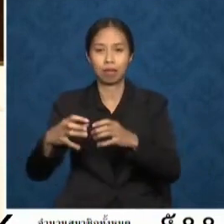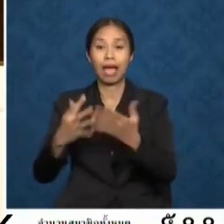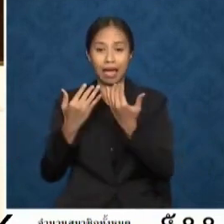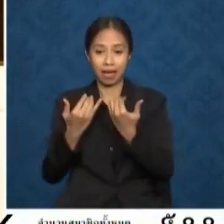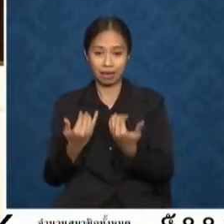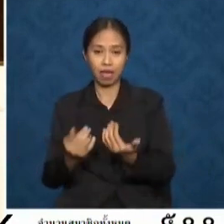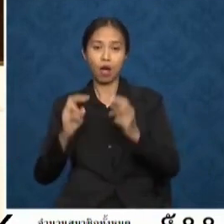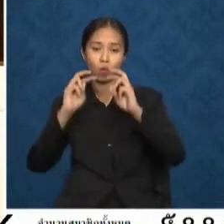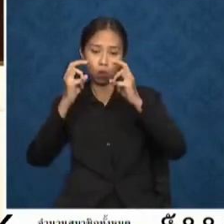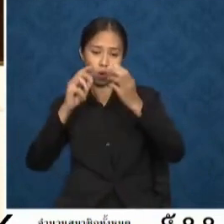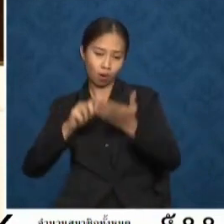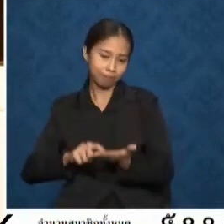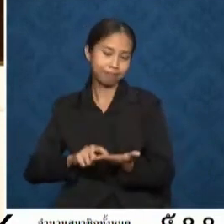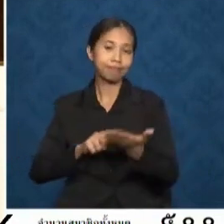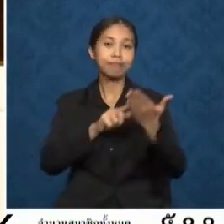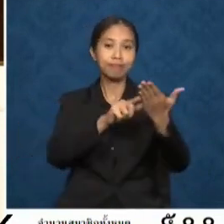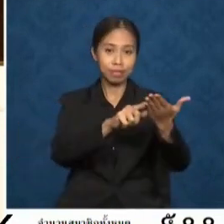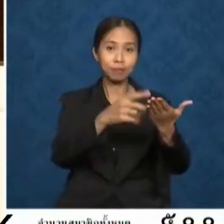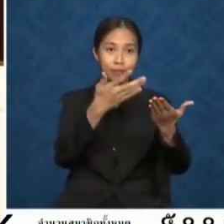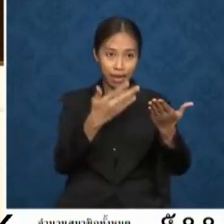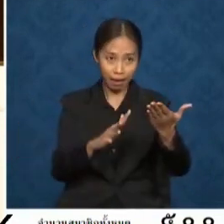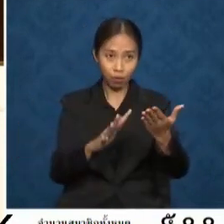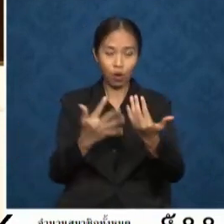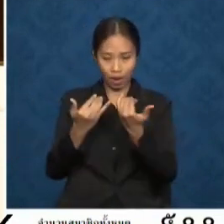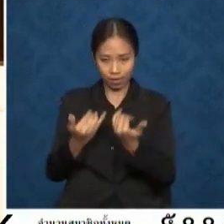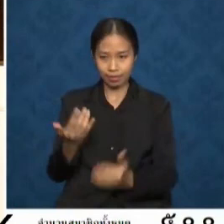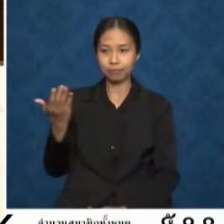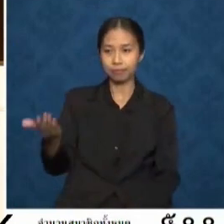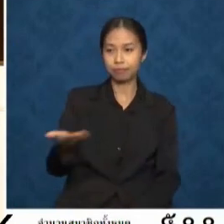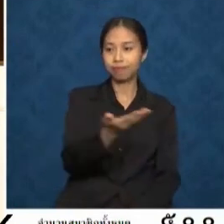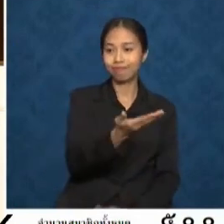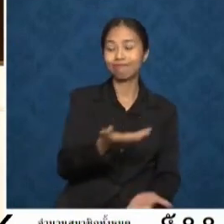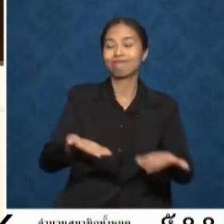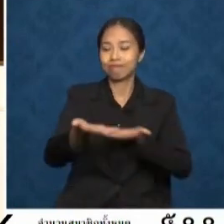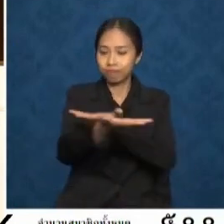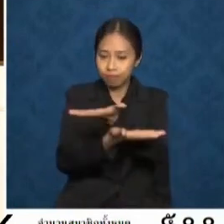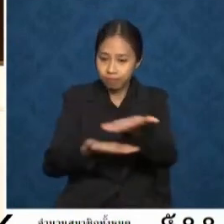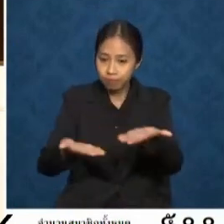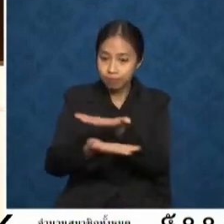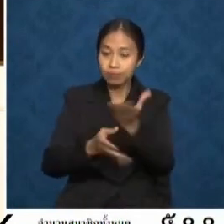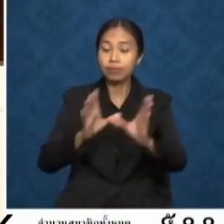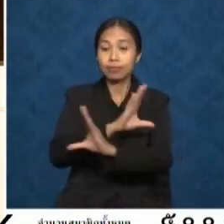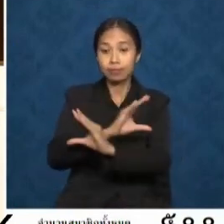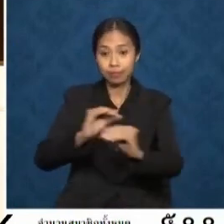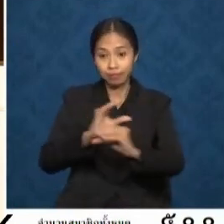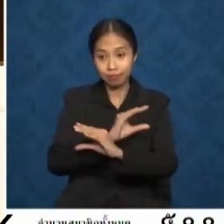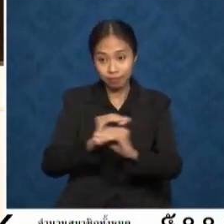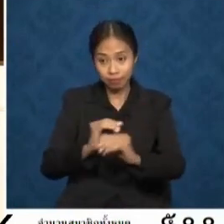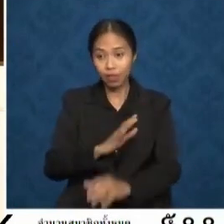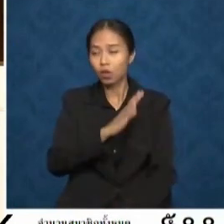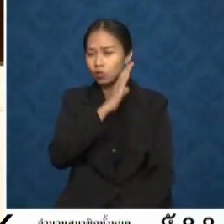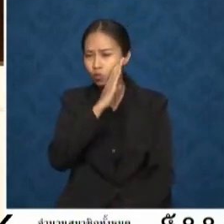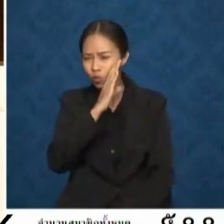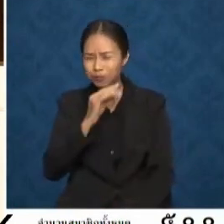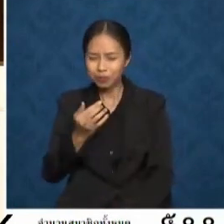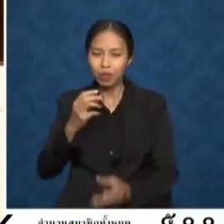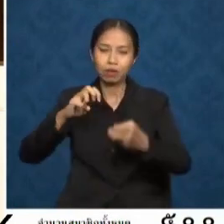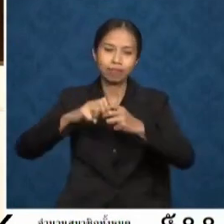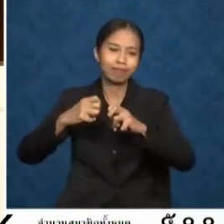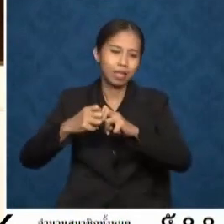แล้ว ให้โอกาสสัฮาได้แรกเปลี่ยคามคดเห็กแล้วถ้ามัไมสร้างสนนะครั ผมก็